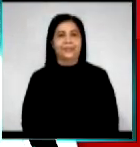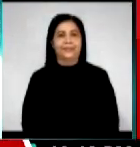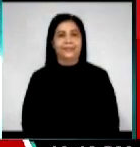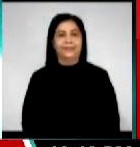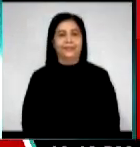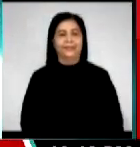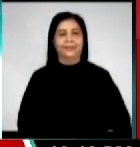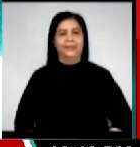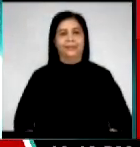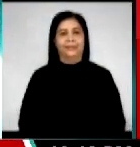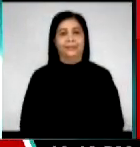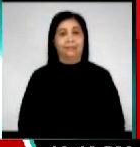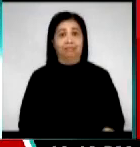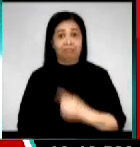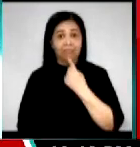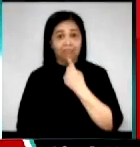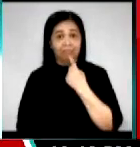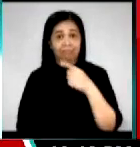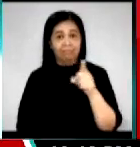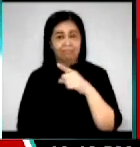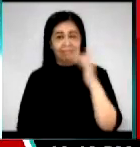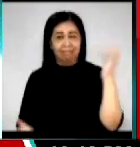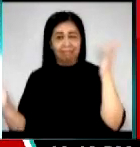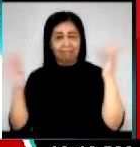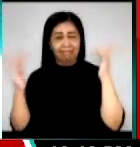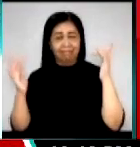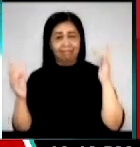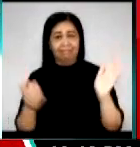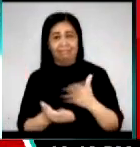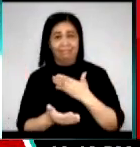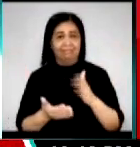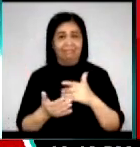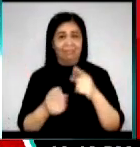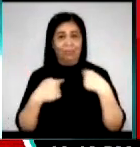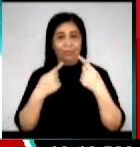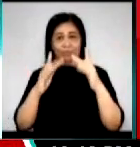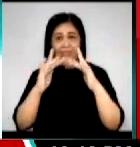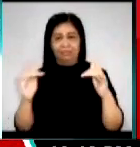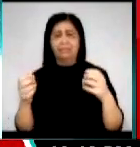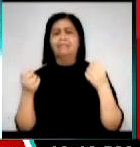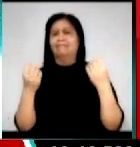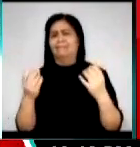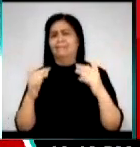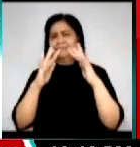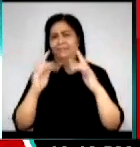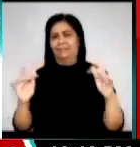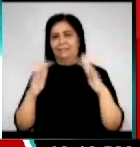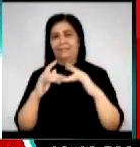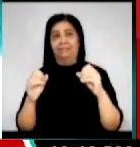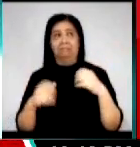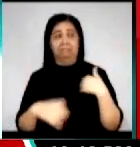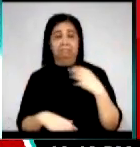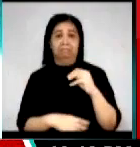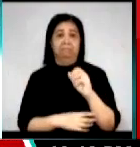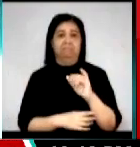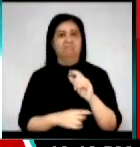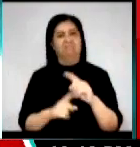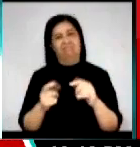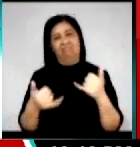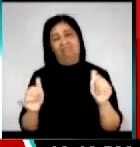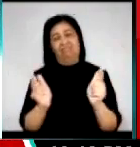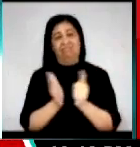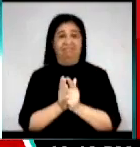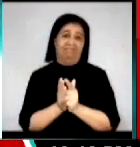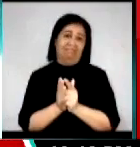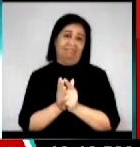Miss na ba ninyo ang ingay at tugtugan kapag pista? Marami pa namang piyesta kapag Mayo pero bawal pa rin ngayon ang